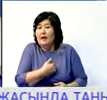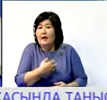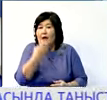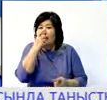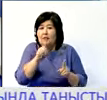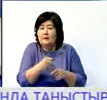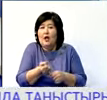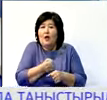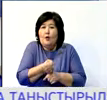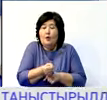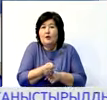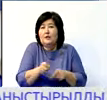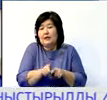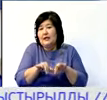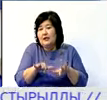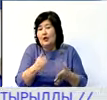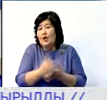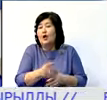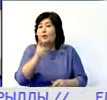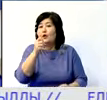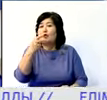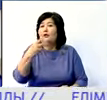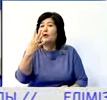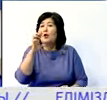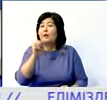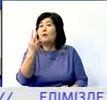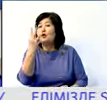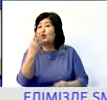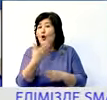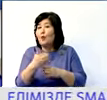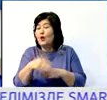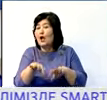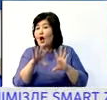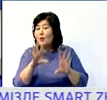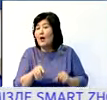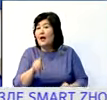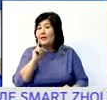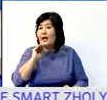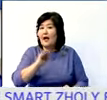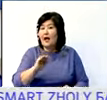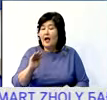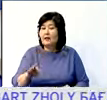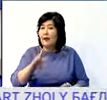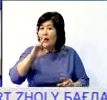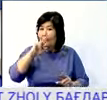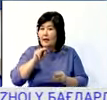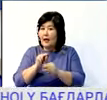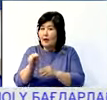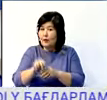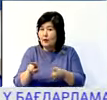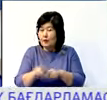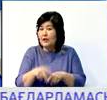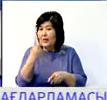күш қолдану 1 іс түскен. 124 бабының 3 бөлігі бойынша жас балаларды азғындық жолға түсіру 2 іс